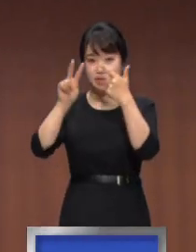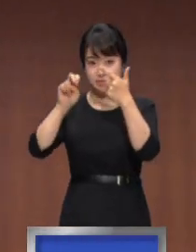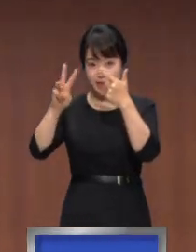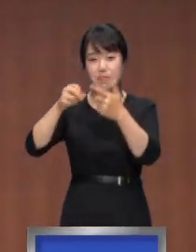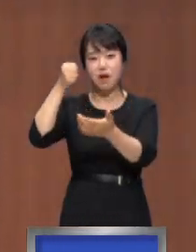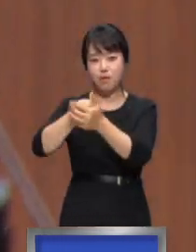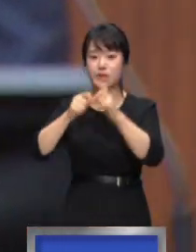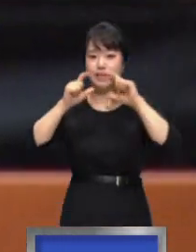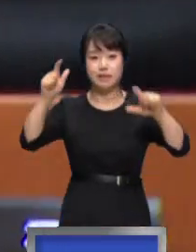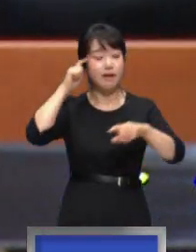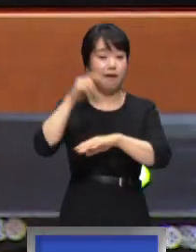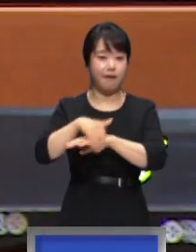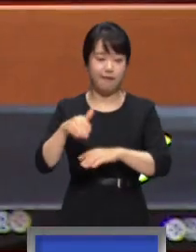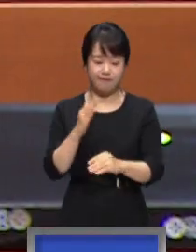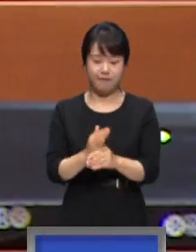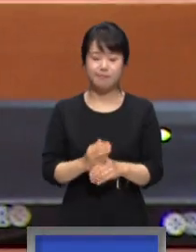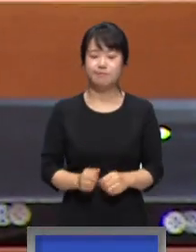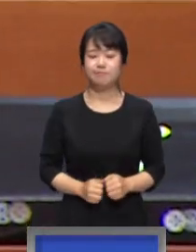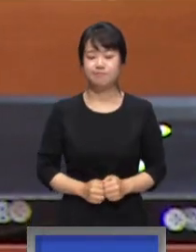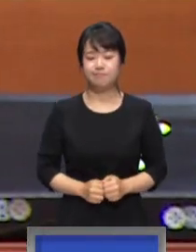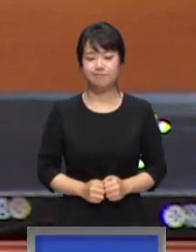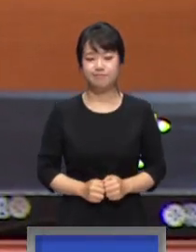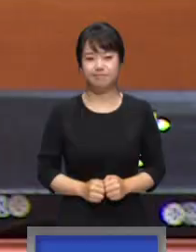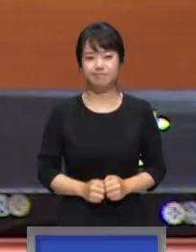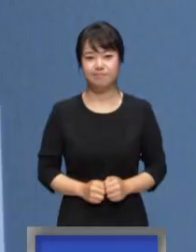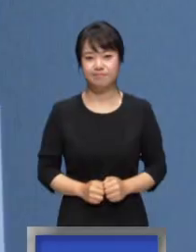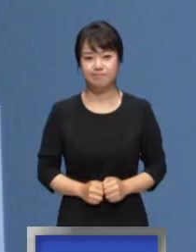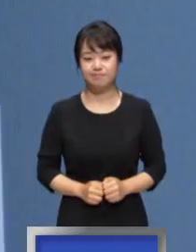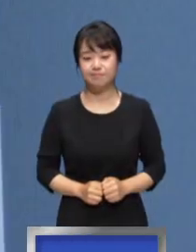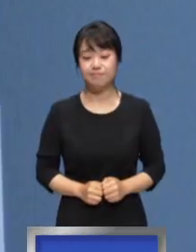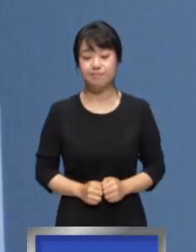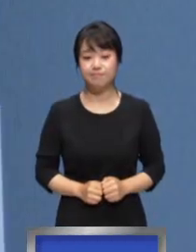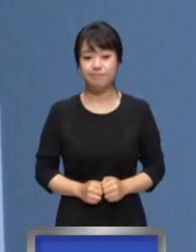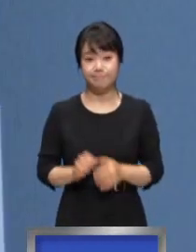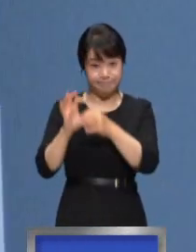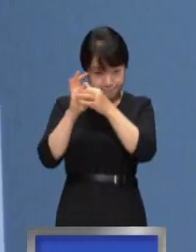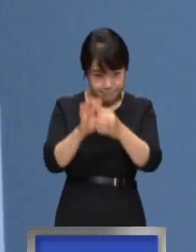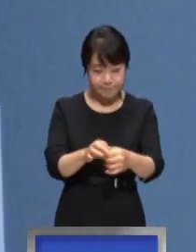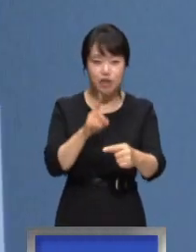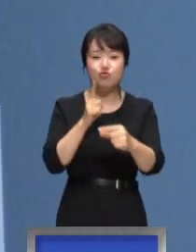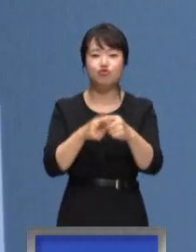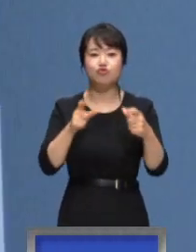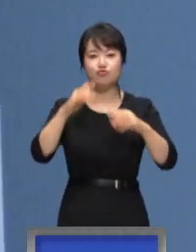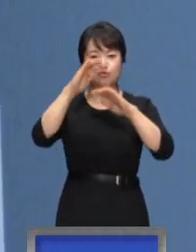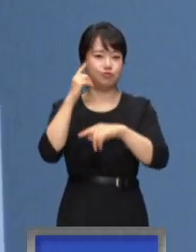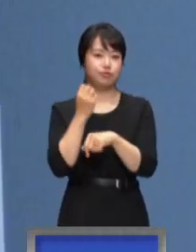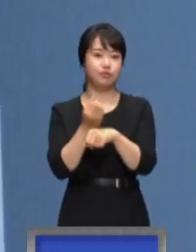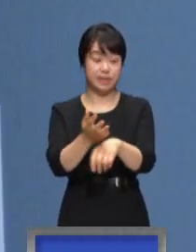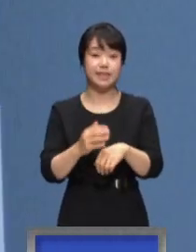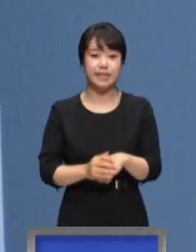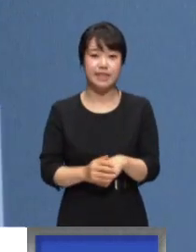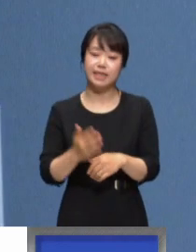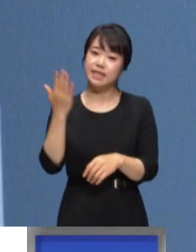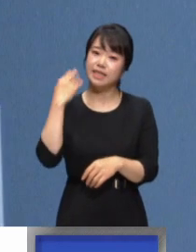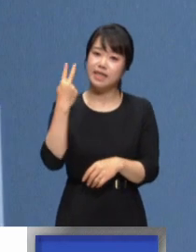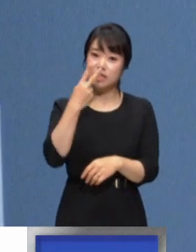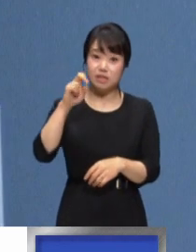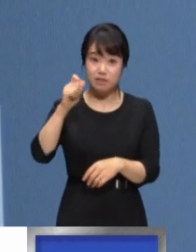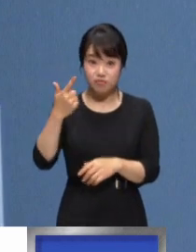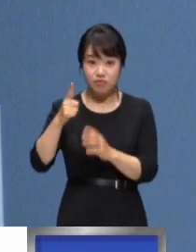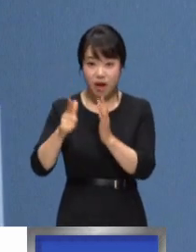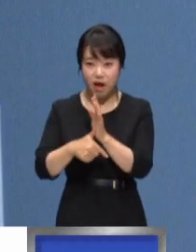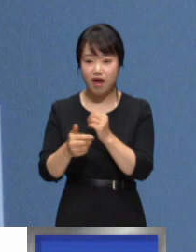확정됩니다. BTV 뉴스 양진호입니다. 네, 이어서 중국 소식입니다. 네, 중국이 지난